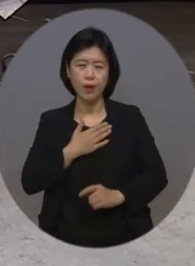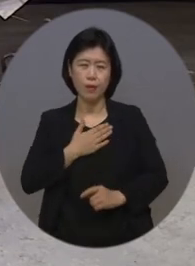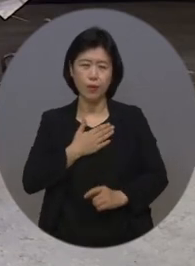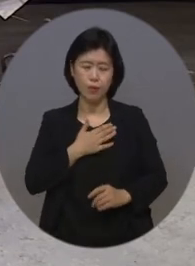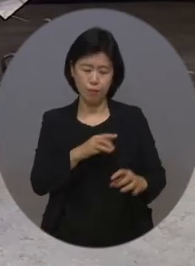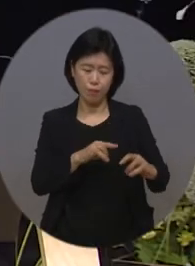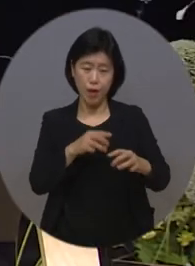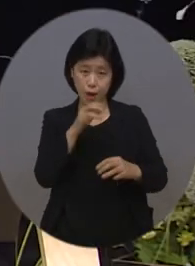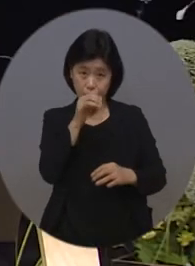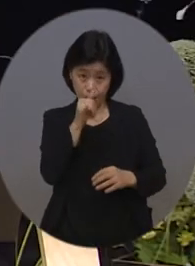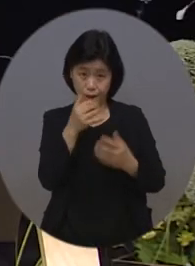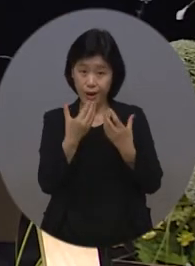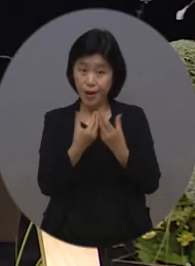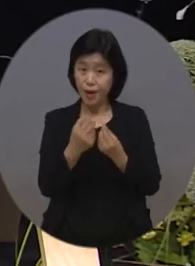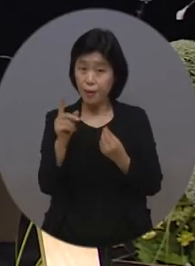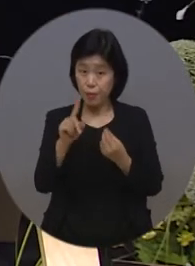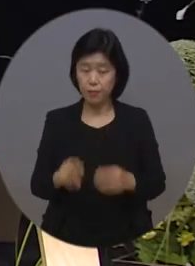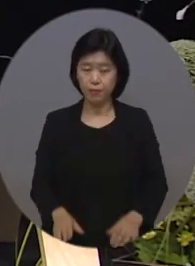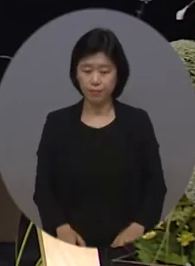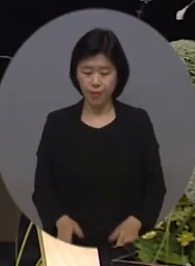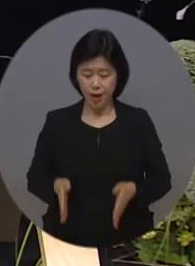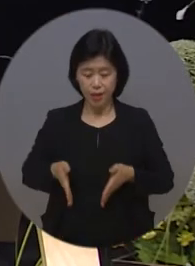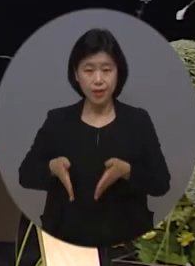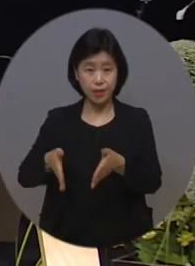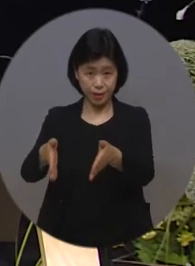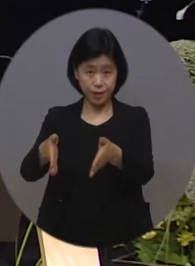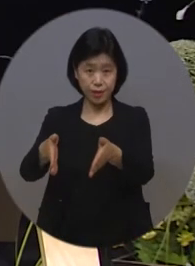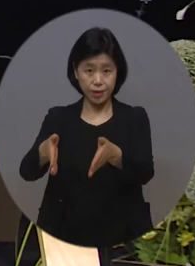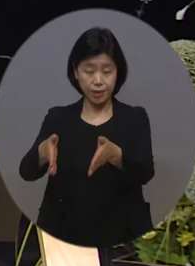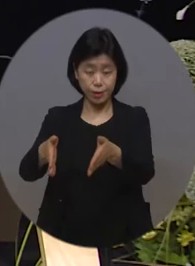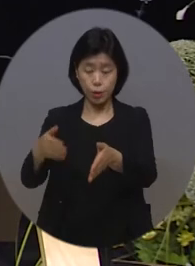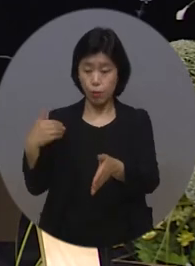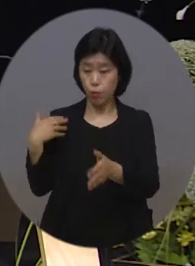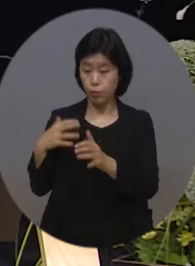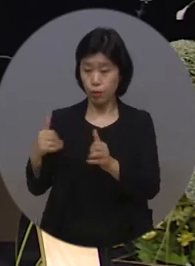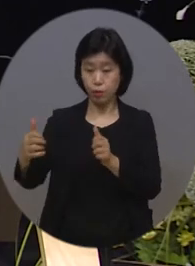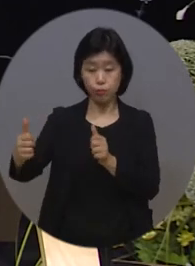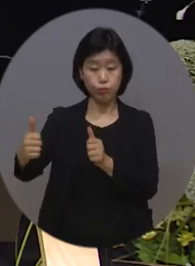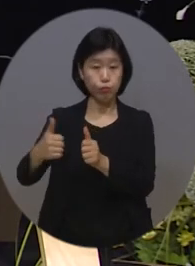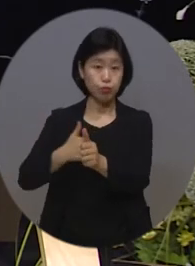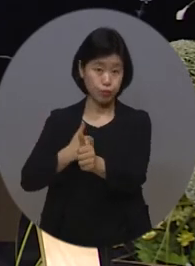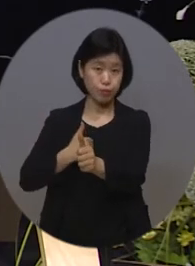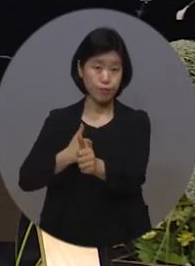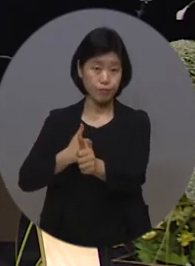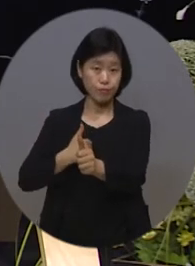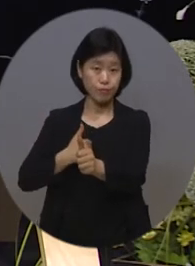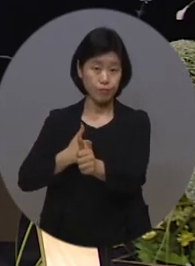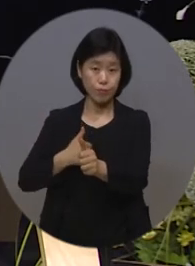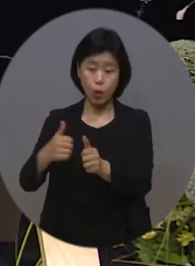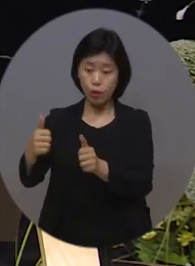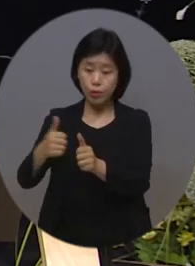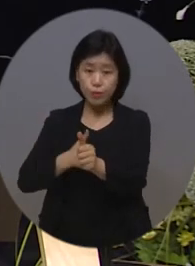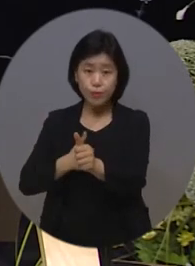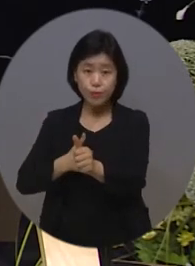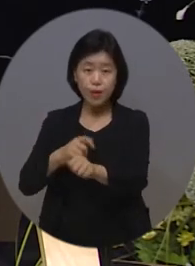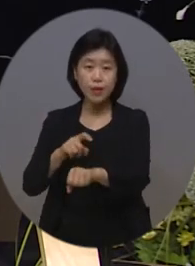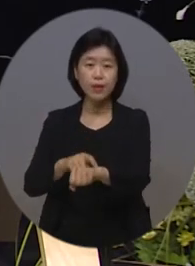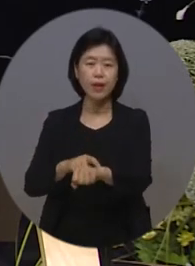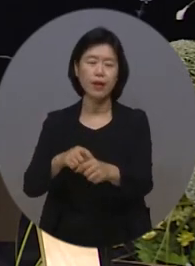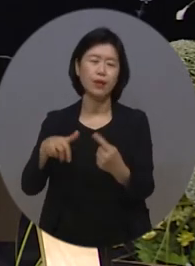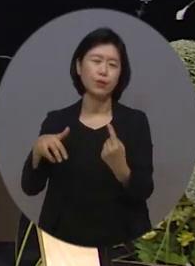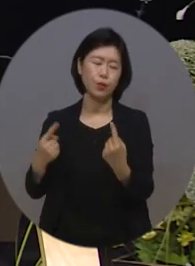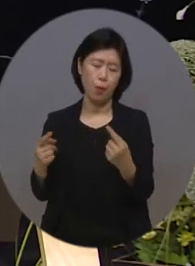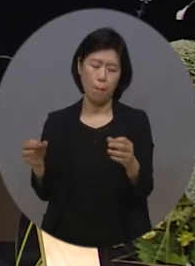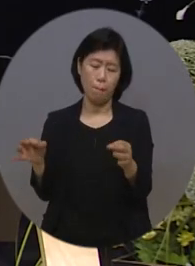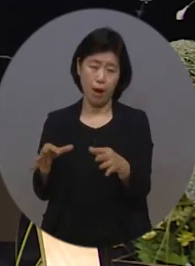사유해 보겠습니다. 반듯한 길에서 모르는 사람과 스치듯 지나갑니다. 그 스침을 1초라 하겠습니다.